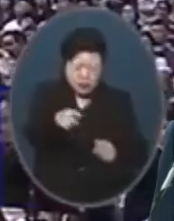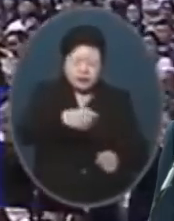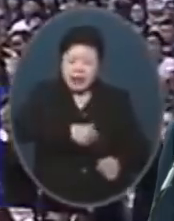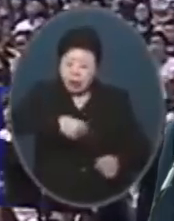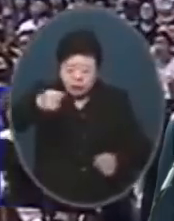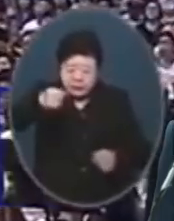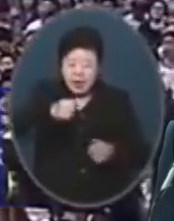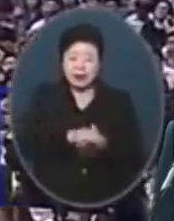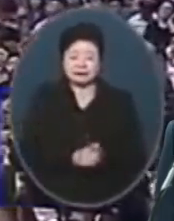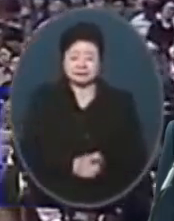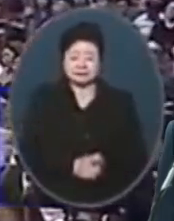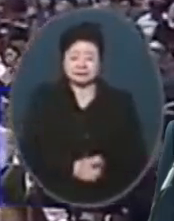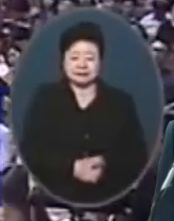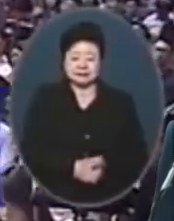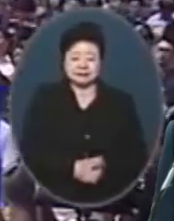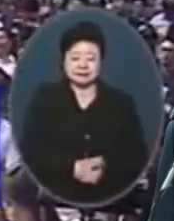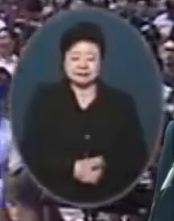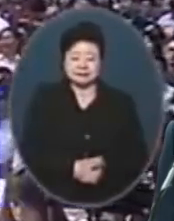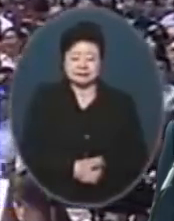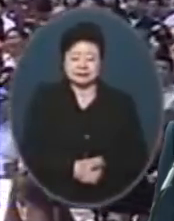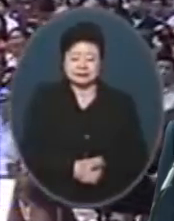너는 내 것이라.